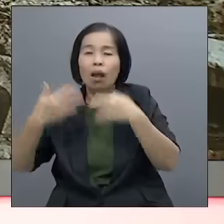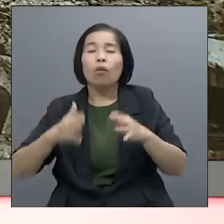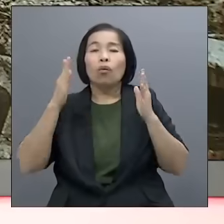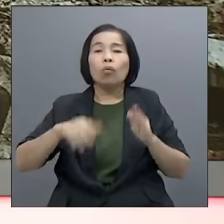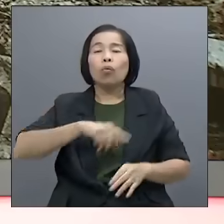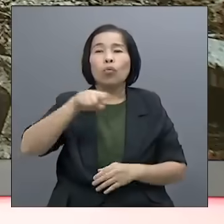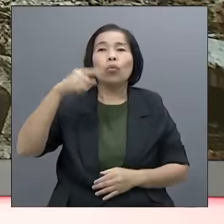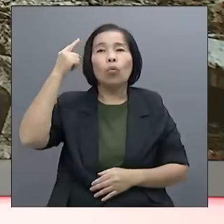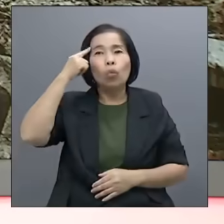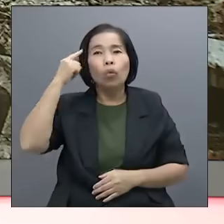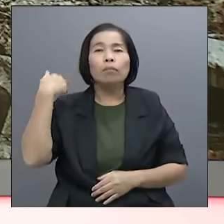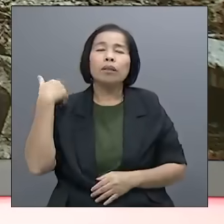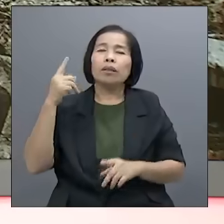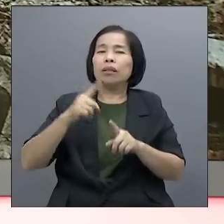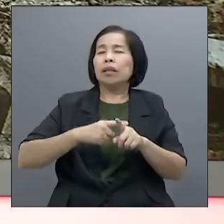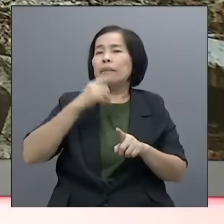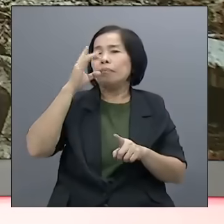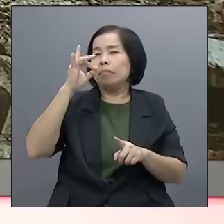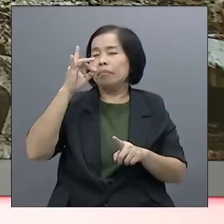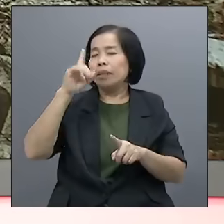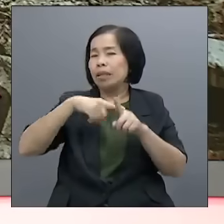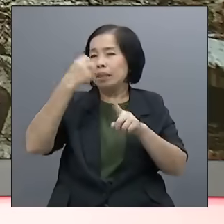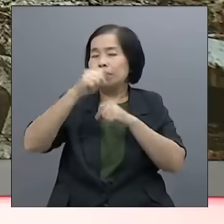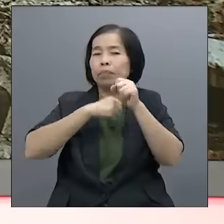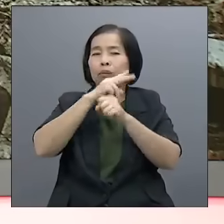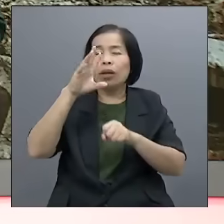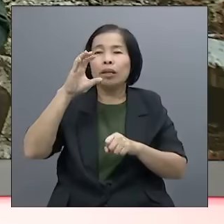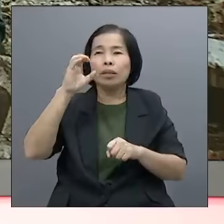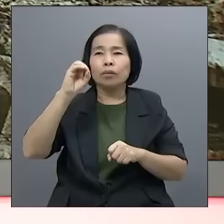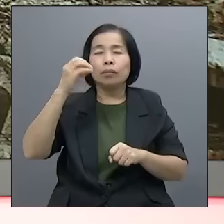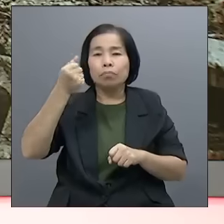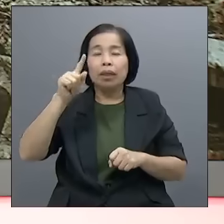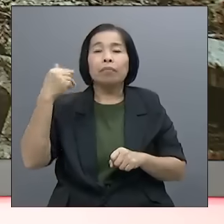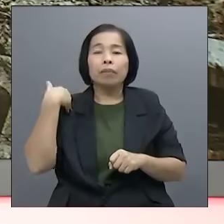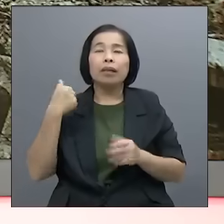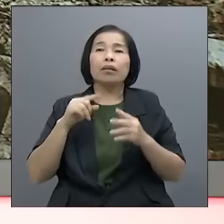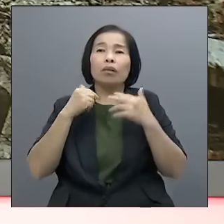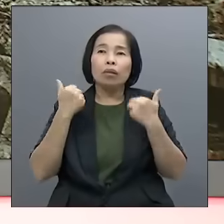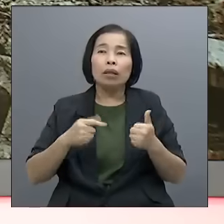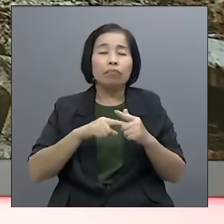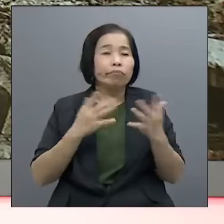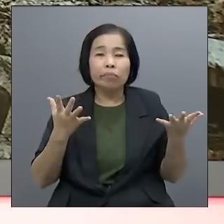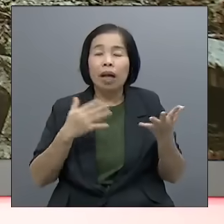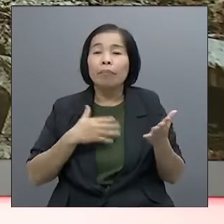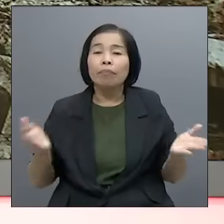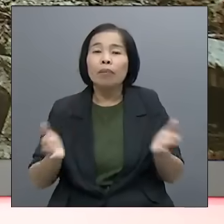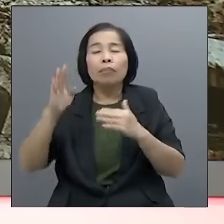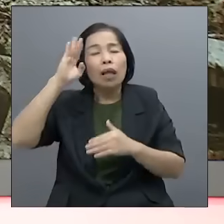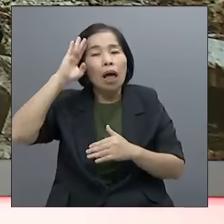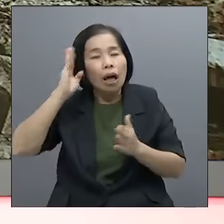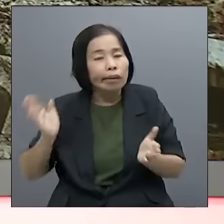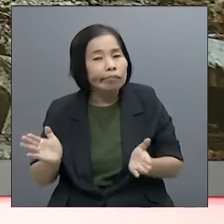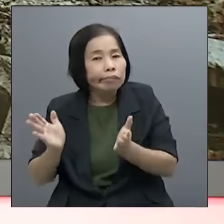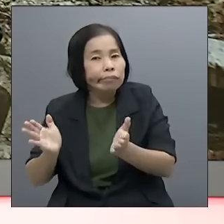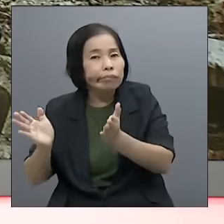แล้วก็สังหารเมื่อเดือนตุลาคมปี2011ก็ทำให้ทรัพยากรค่ะถูกจัดสรรไปสนับสนุนการทหารจนระบบโครงสร้าง